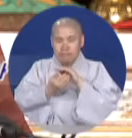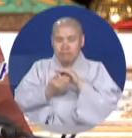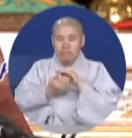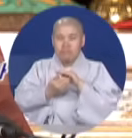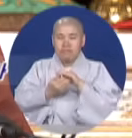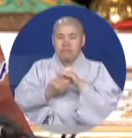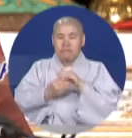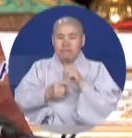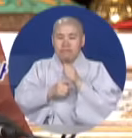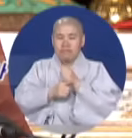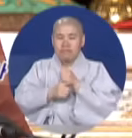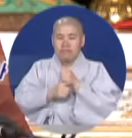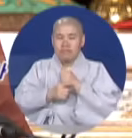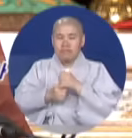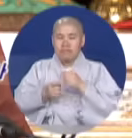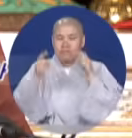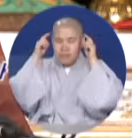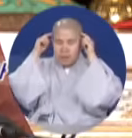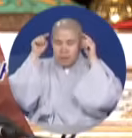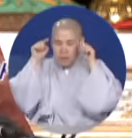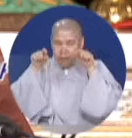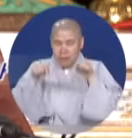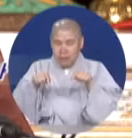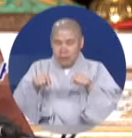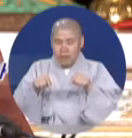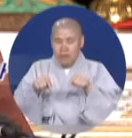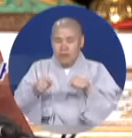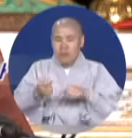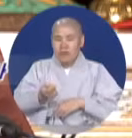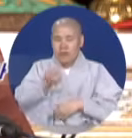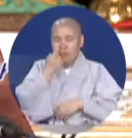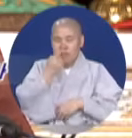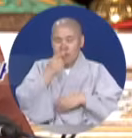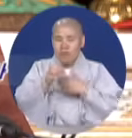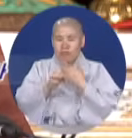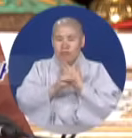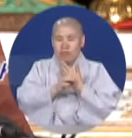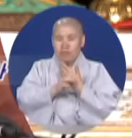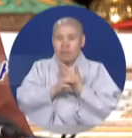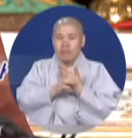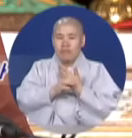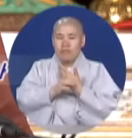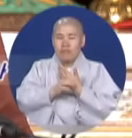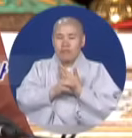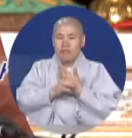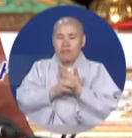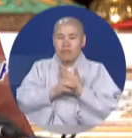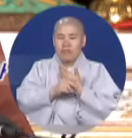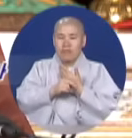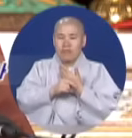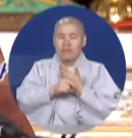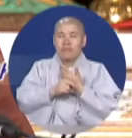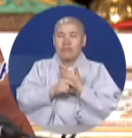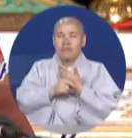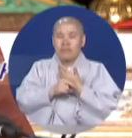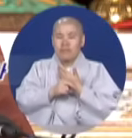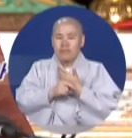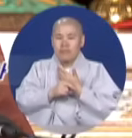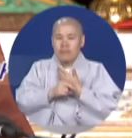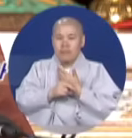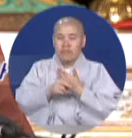뜻입니다. 우학은 어리석게 배우면 초심에서는 성생사라고 그랬는데